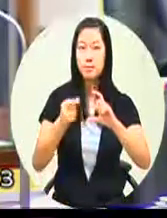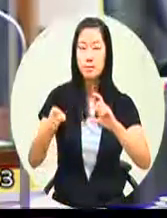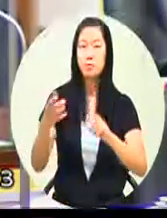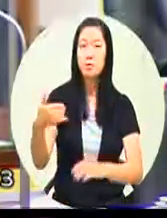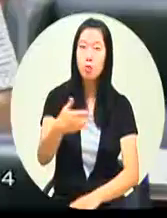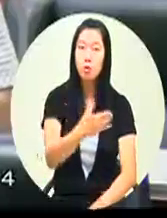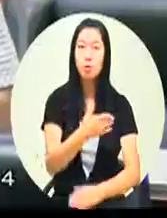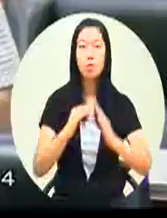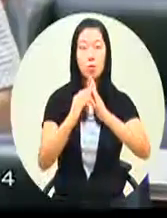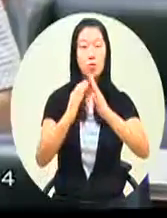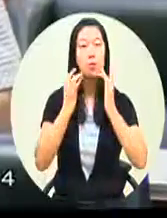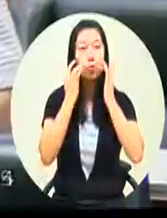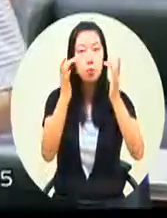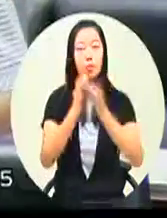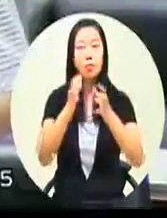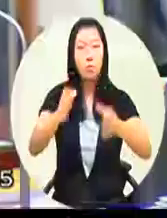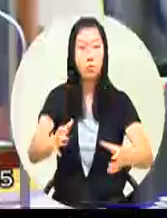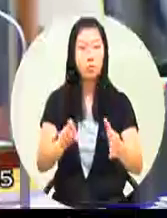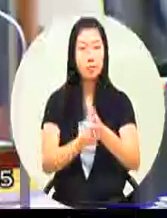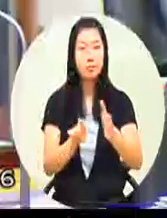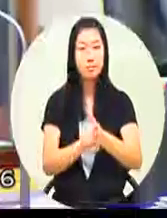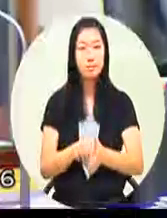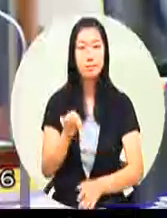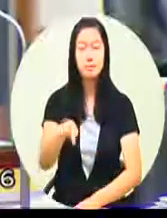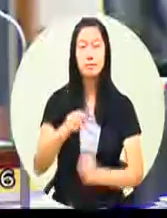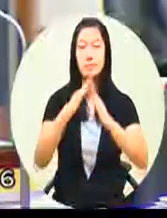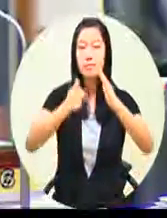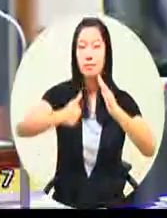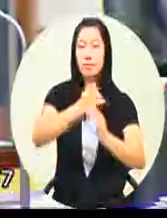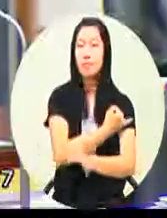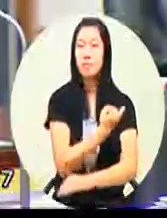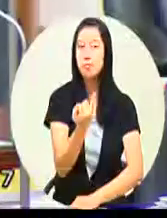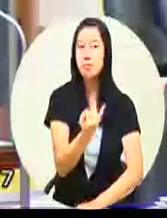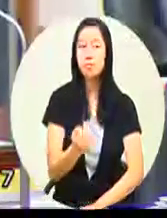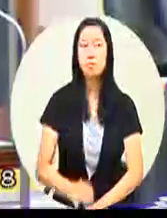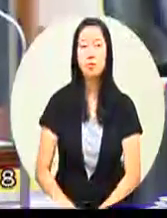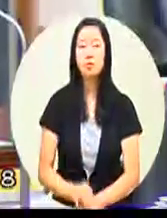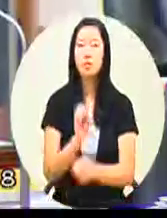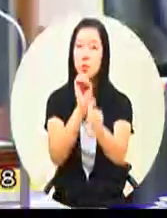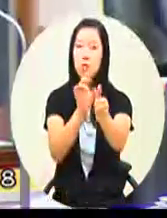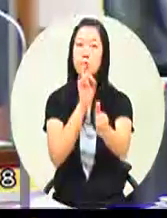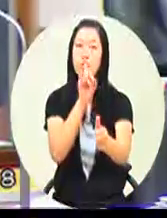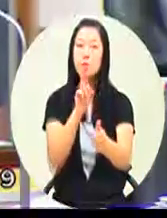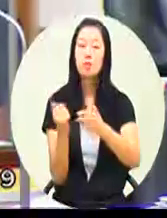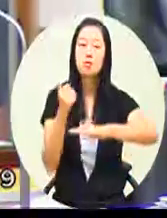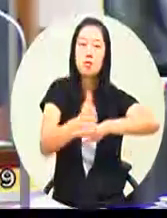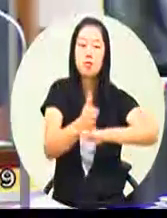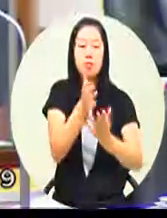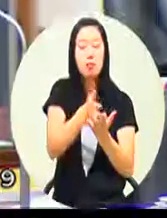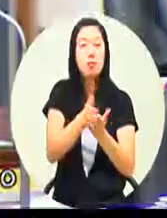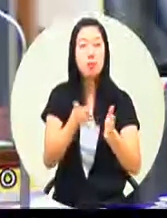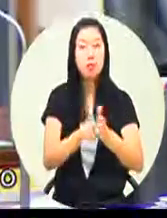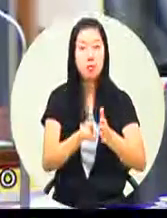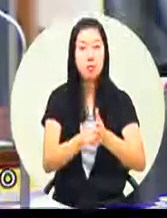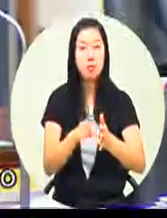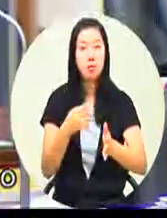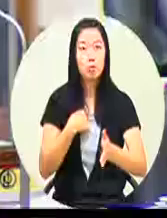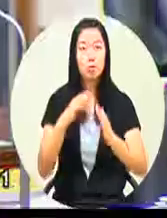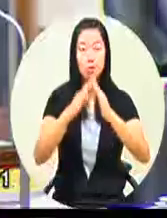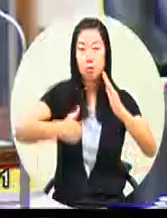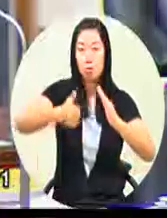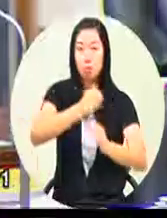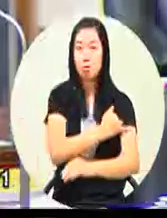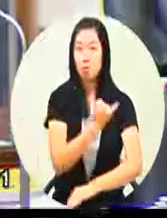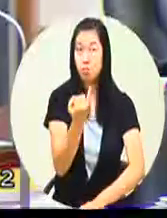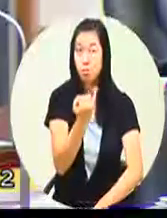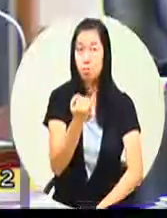在落成的时候，市长也明确的在致辞的时候，我一直强调，市长已经